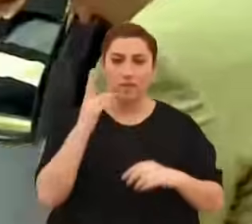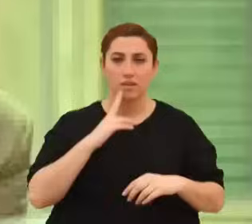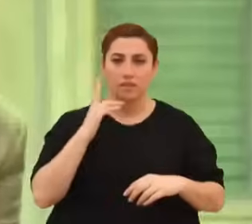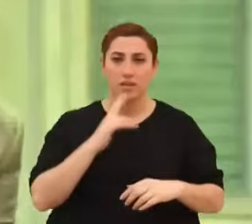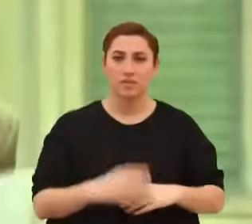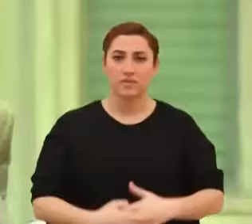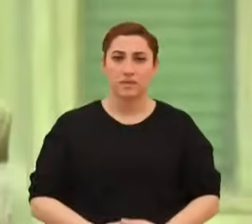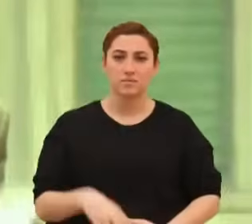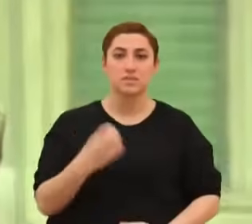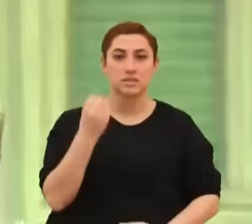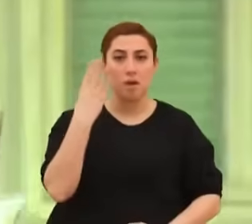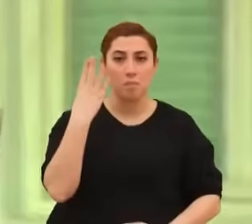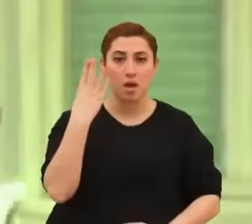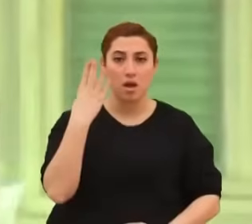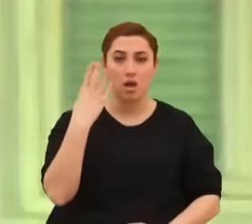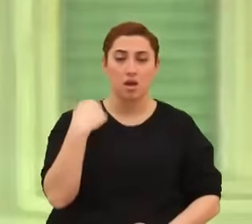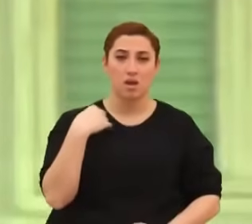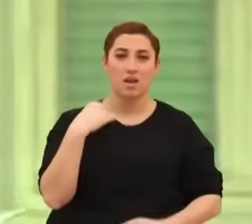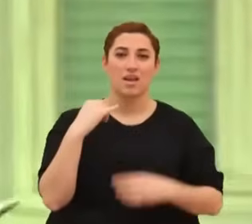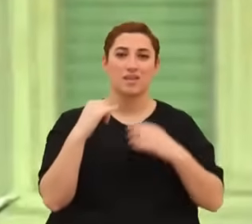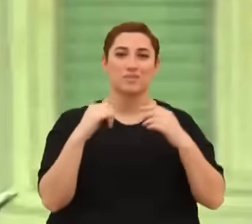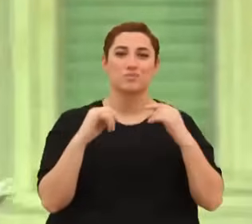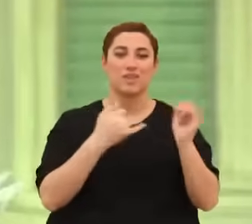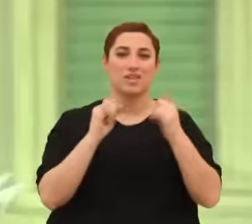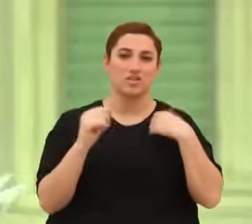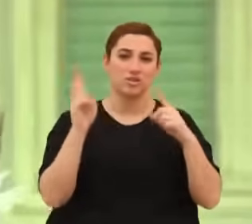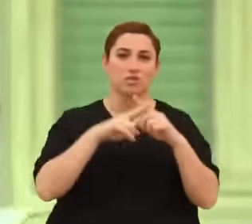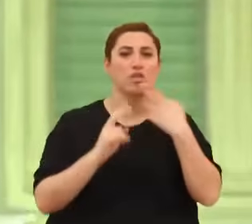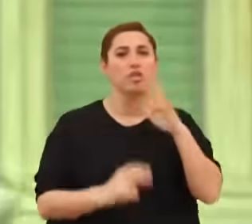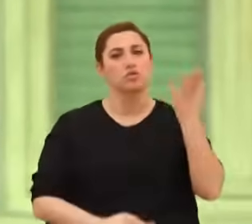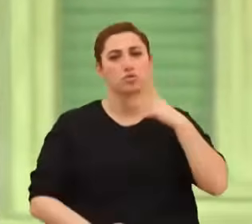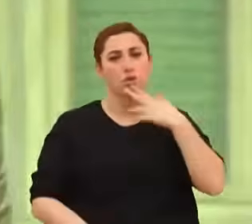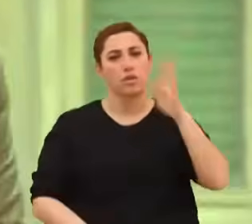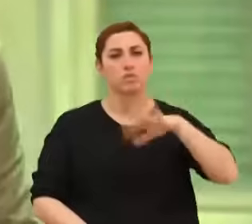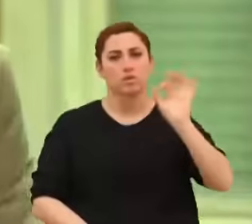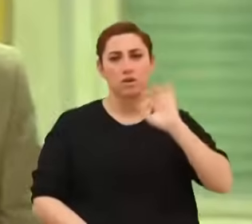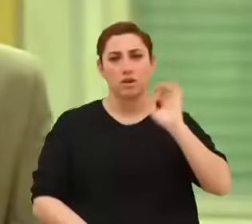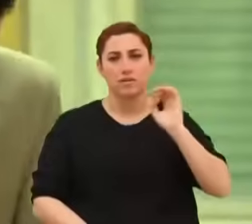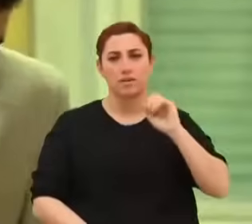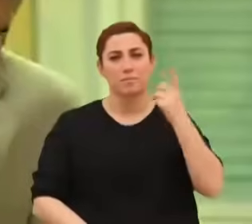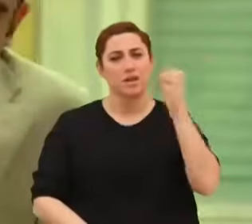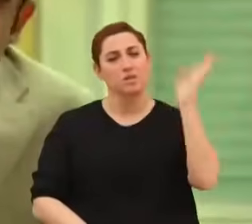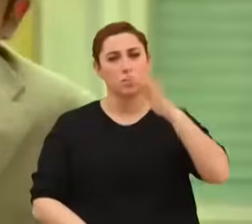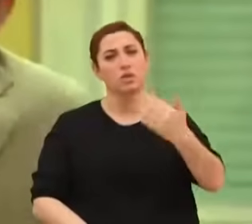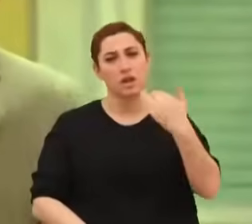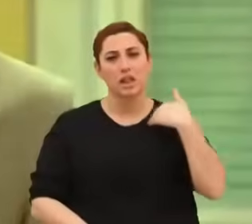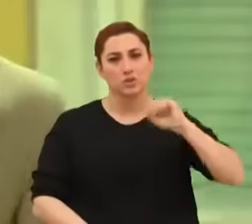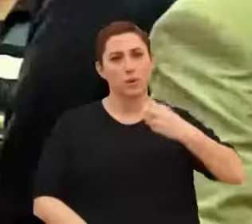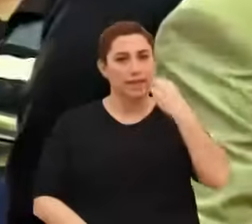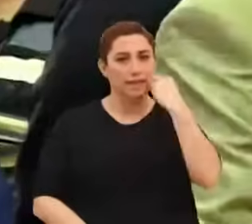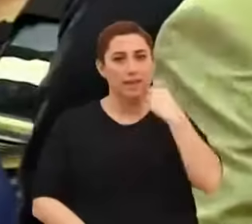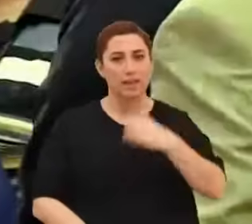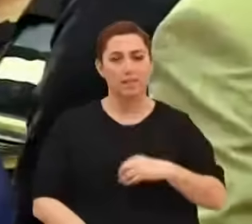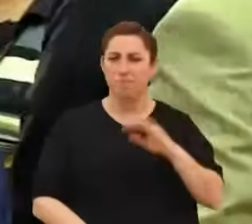efendim. Sabah katılacağız. Öğleden sonra. Öğleden sonra evet efendim. Bir ay sonra gelin çikolatayı